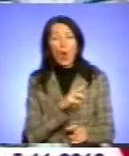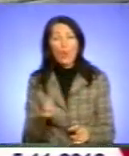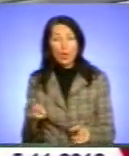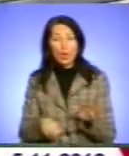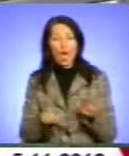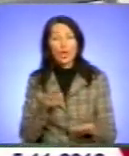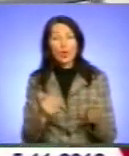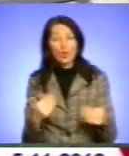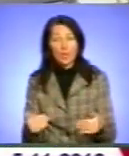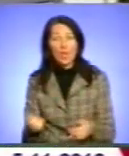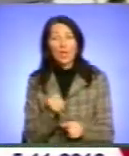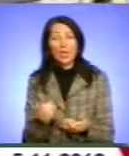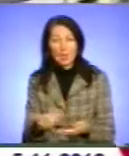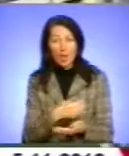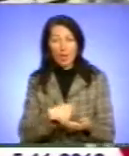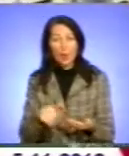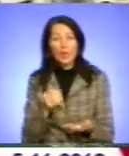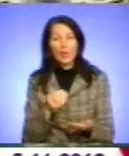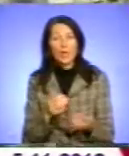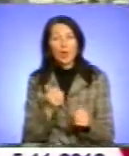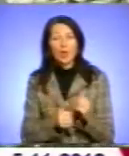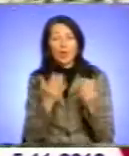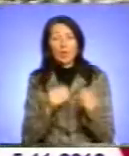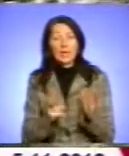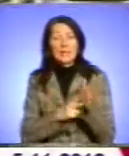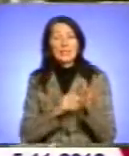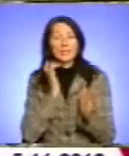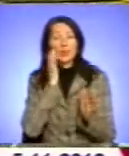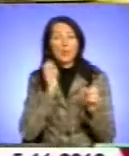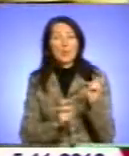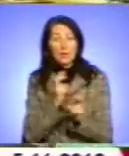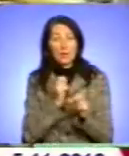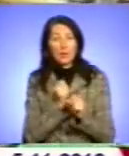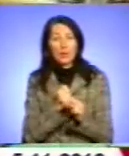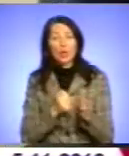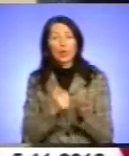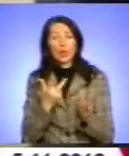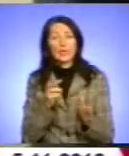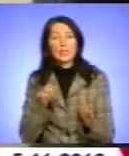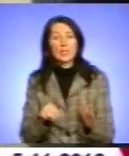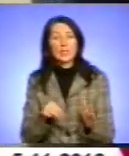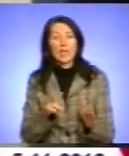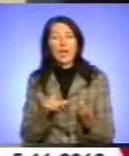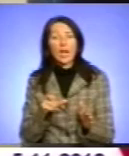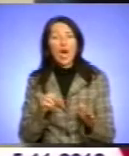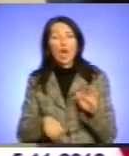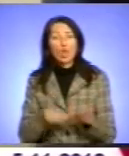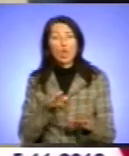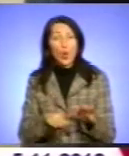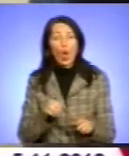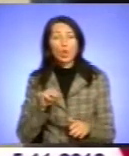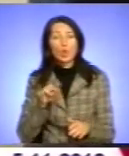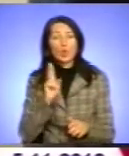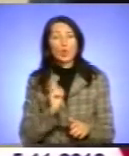заготовили. Щодня 7 цукрових заводів області виробляють до 3300 тонн цукру. Проблем десь